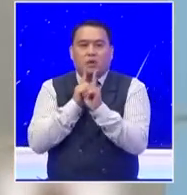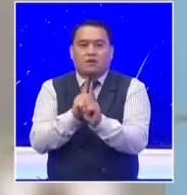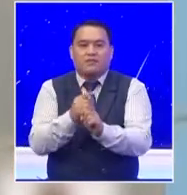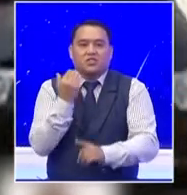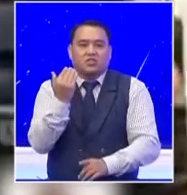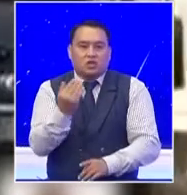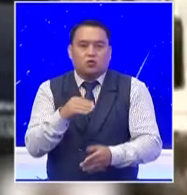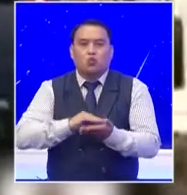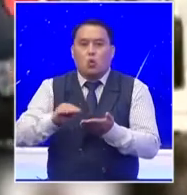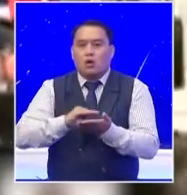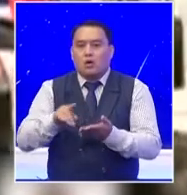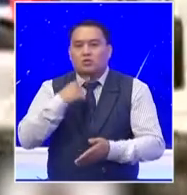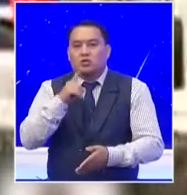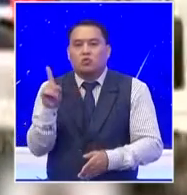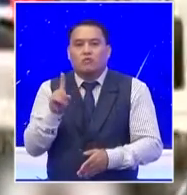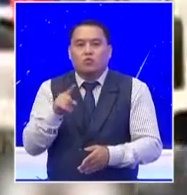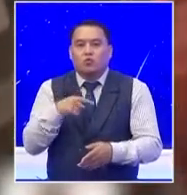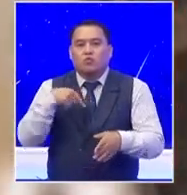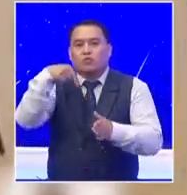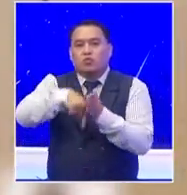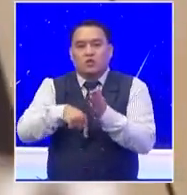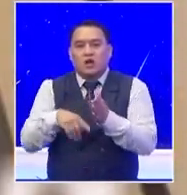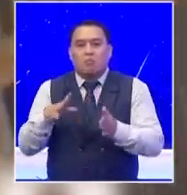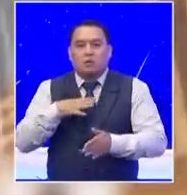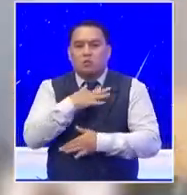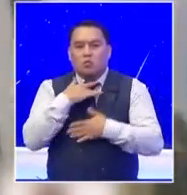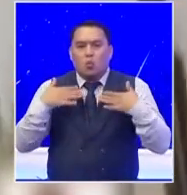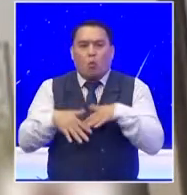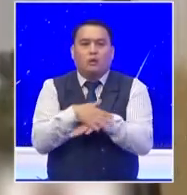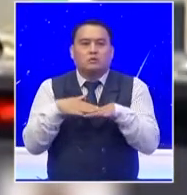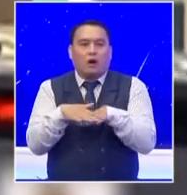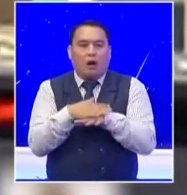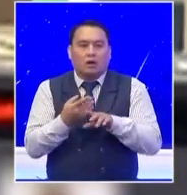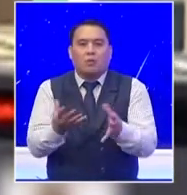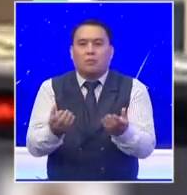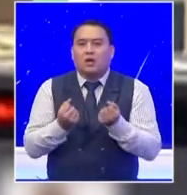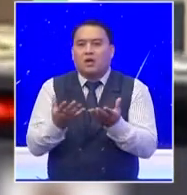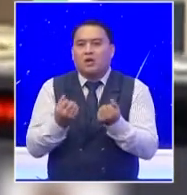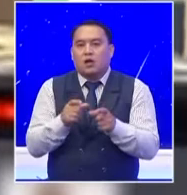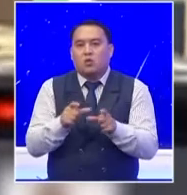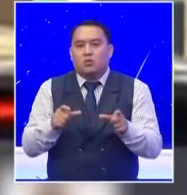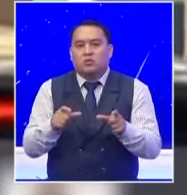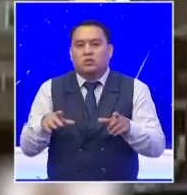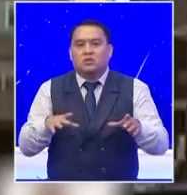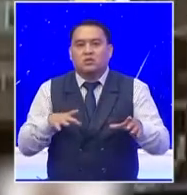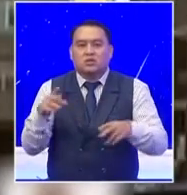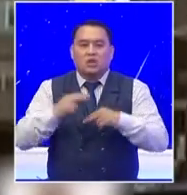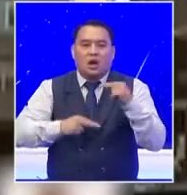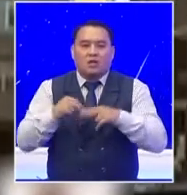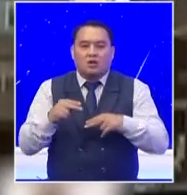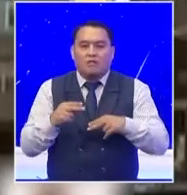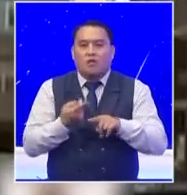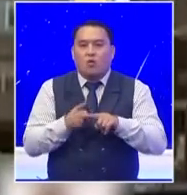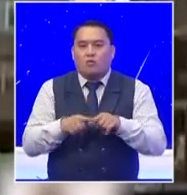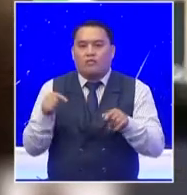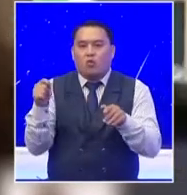продавца. Журналистка отметила, что внутри торгового центра было достаточно оживленно. Принимают клиентов и строительные магазины. У входа